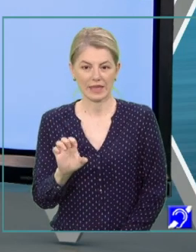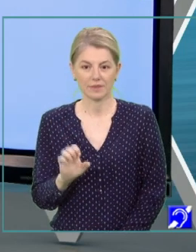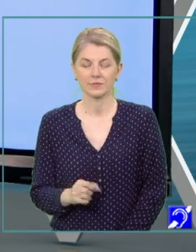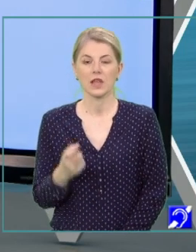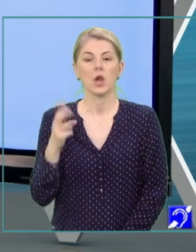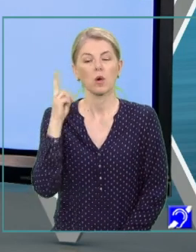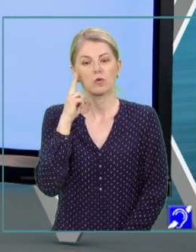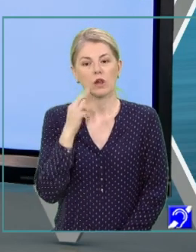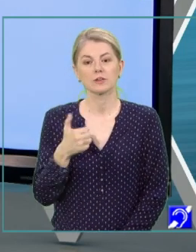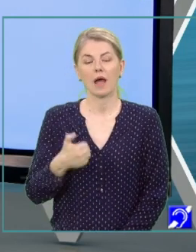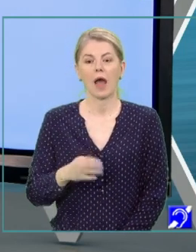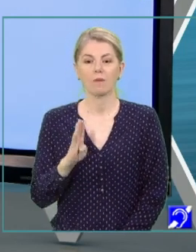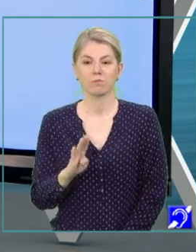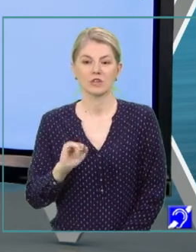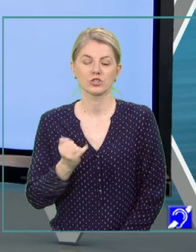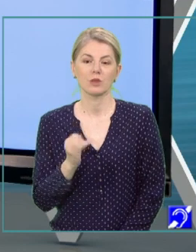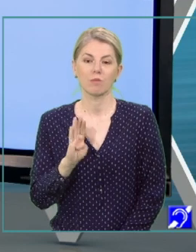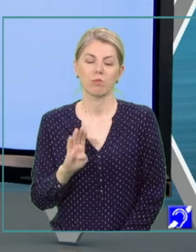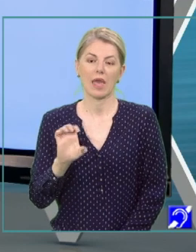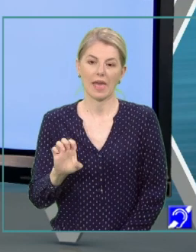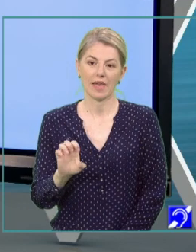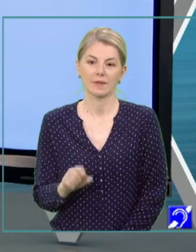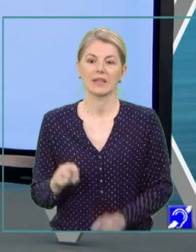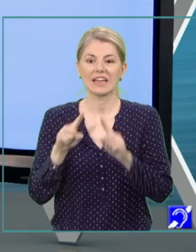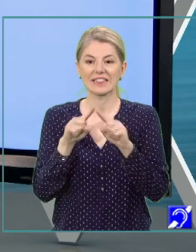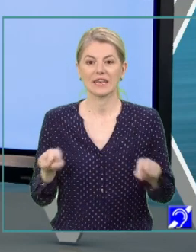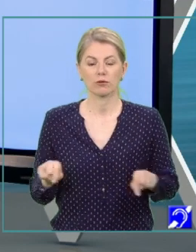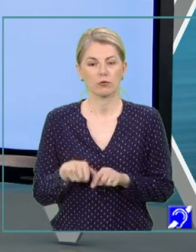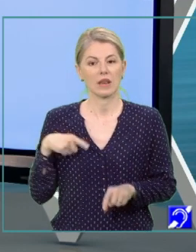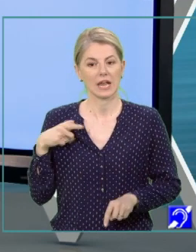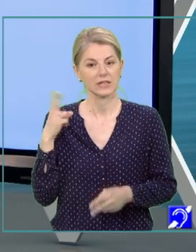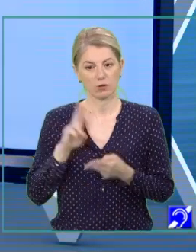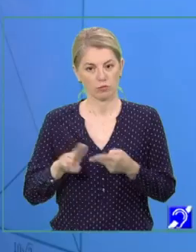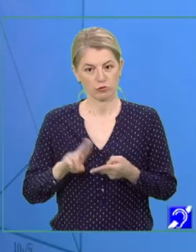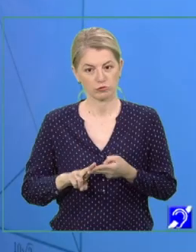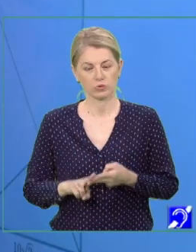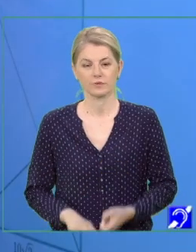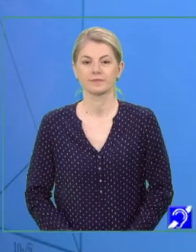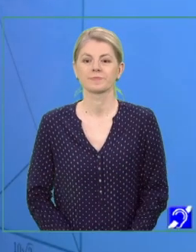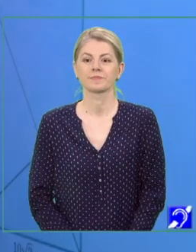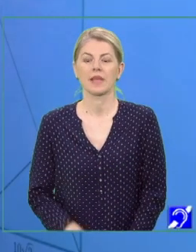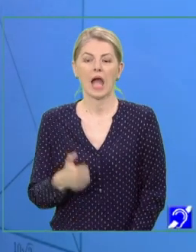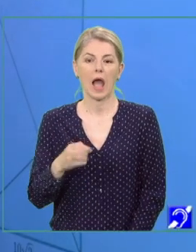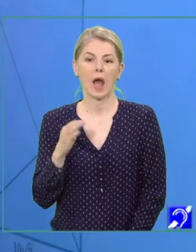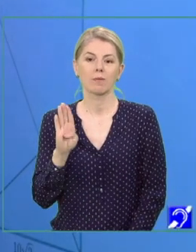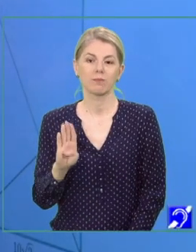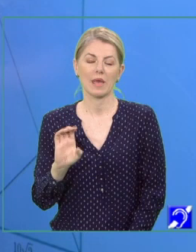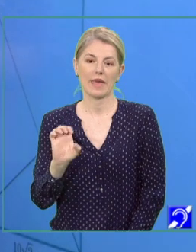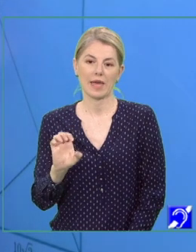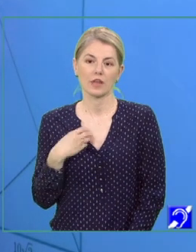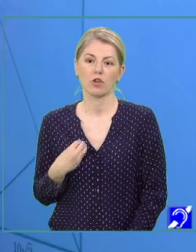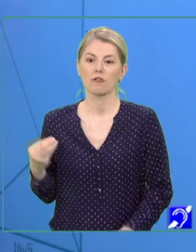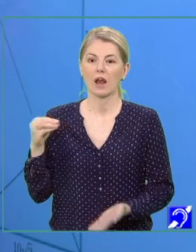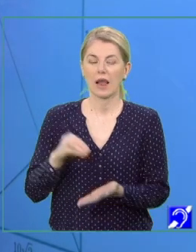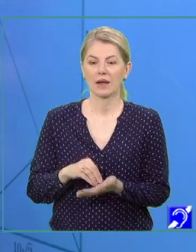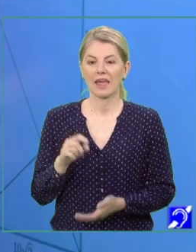îl cunoaștem pe AB și pe BE, deci triunghiul acesta este cunoscut, triunghiul ABE, vom aplica